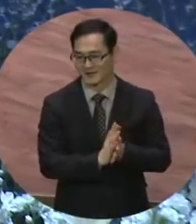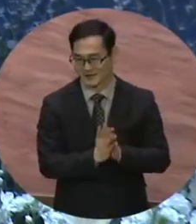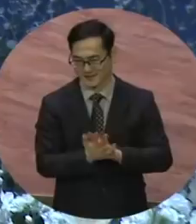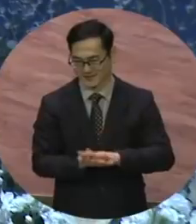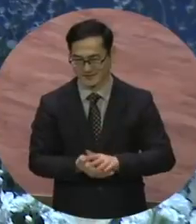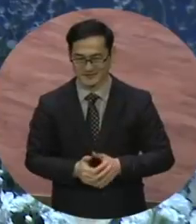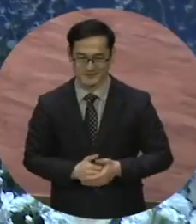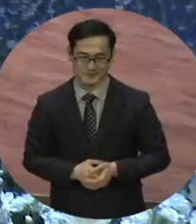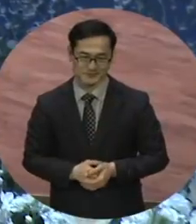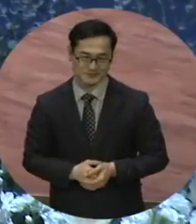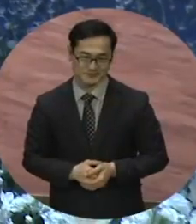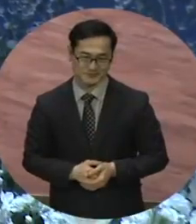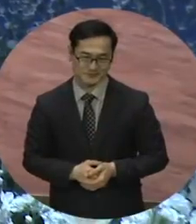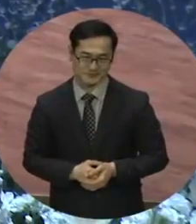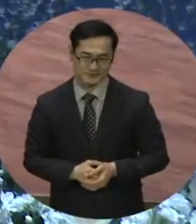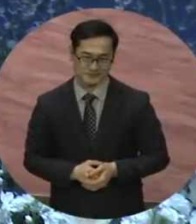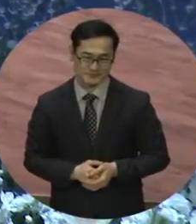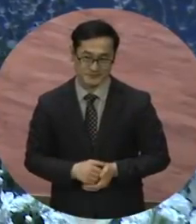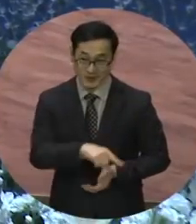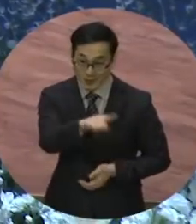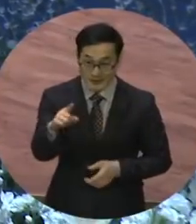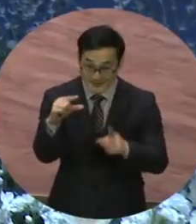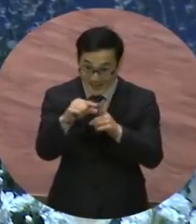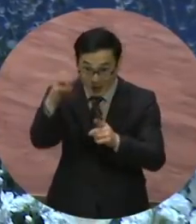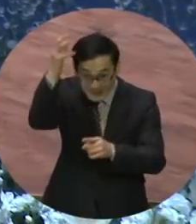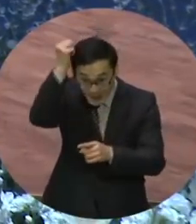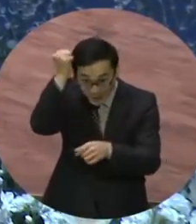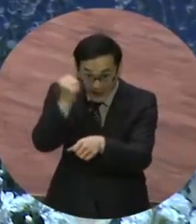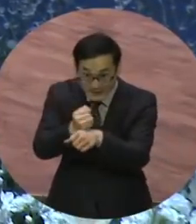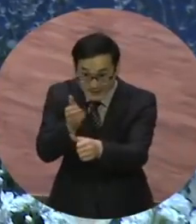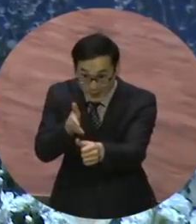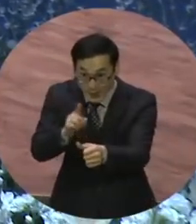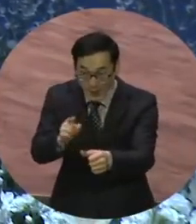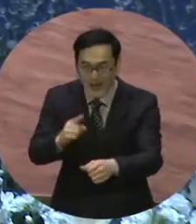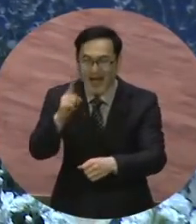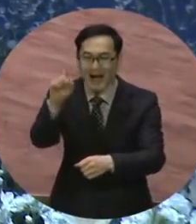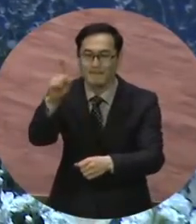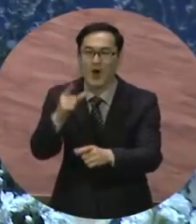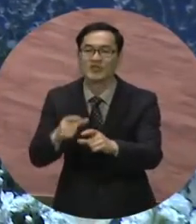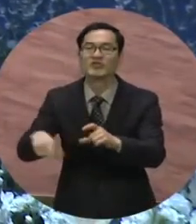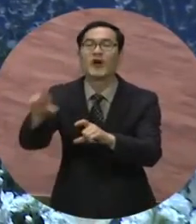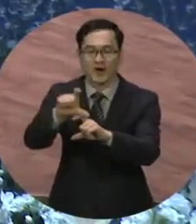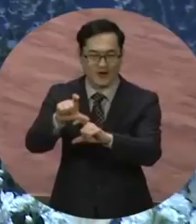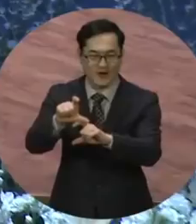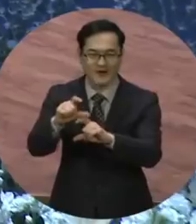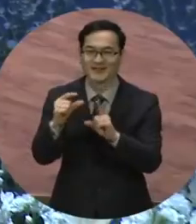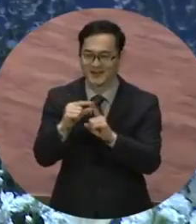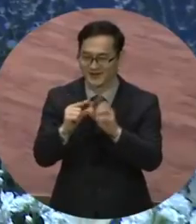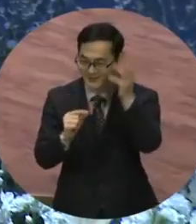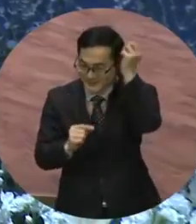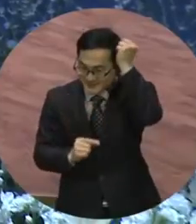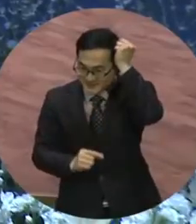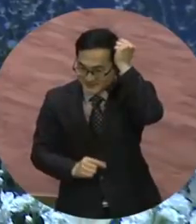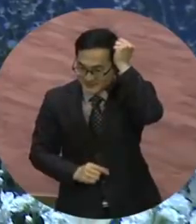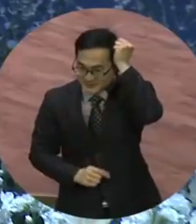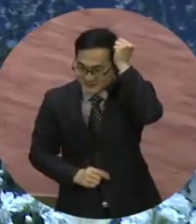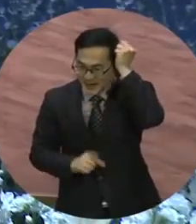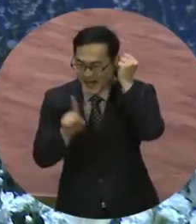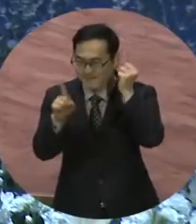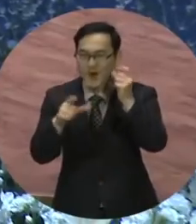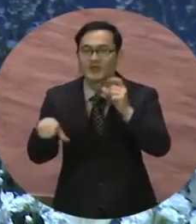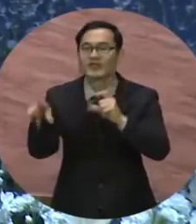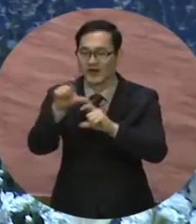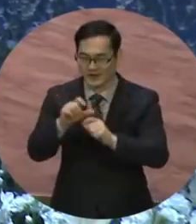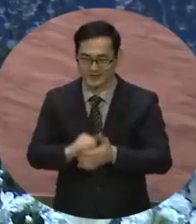잡으세요. 한 번 더라는 것입니다. 한 번 더. 이게 중요한 단어예요. 우리도